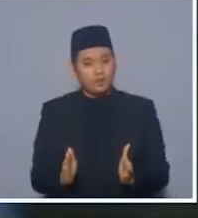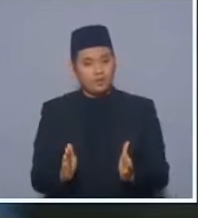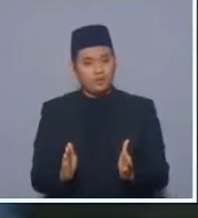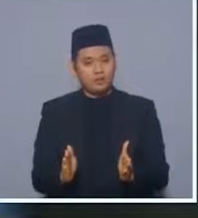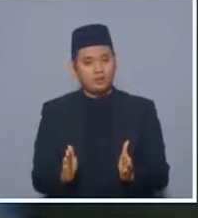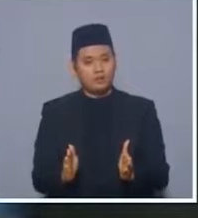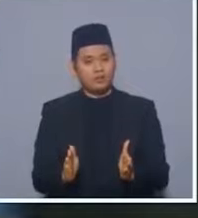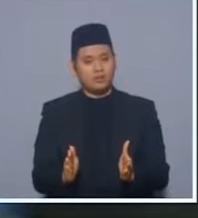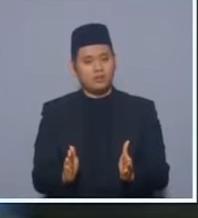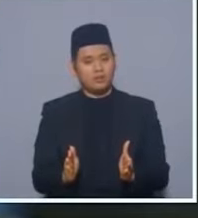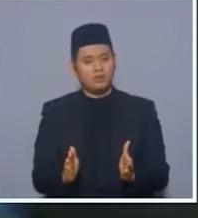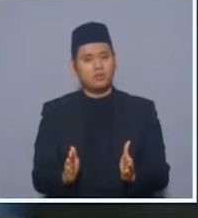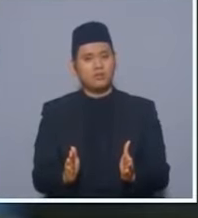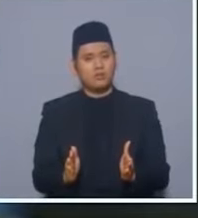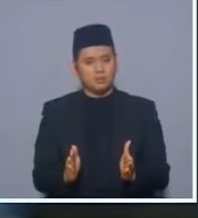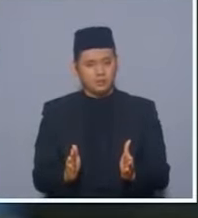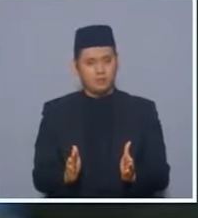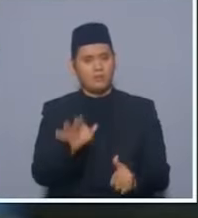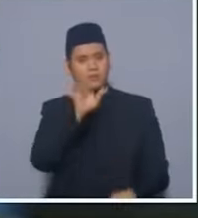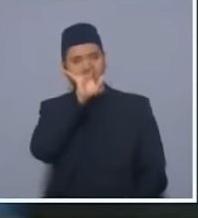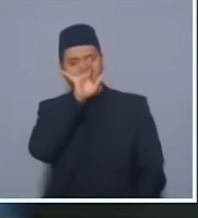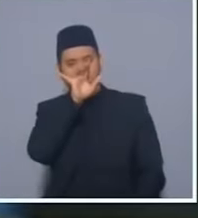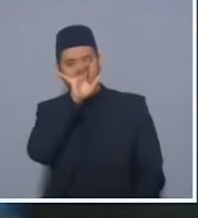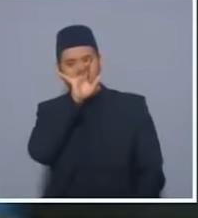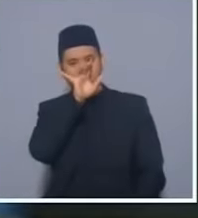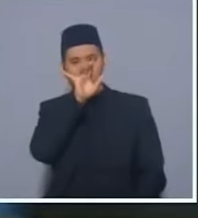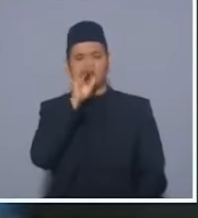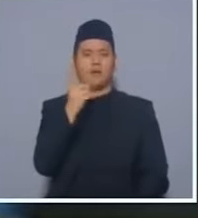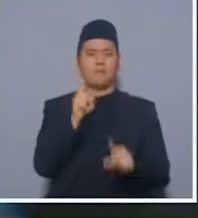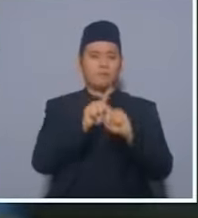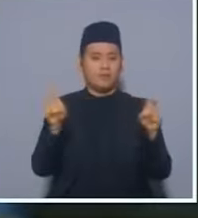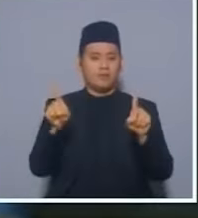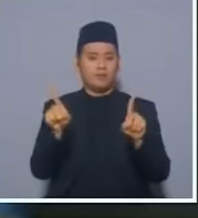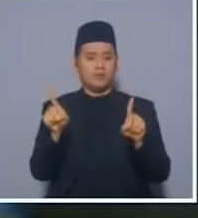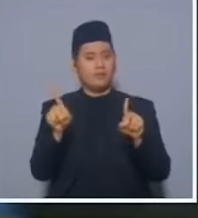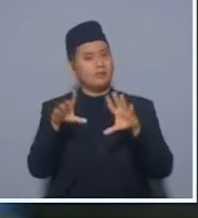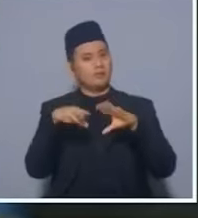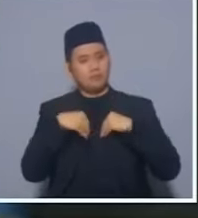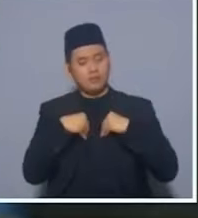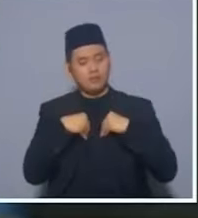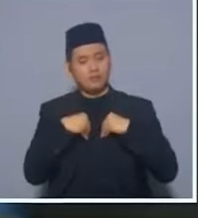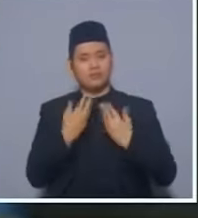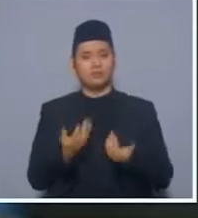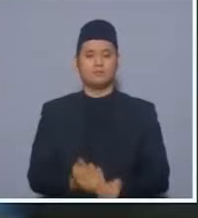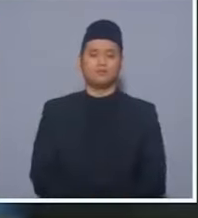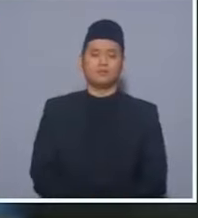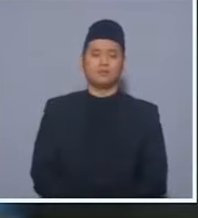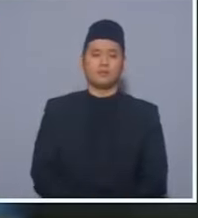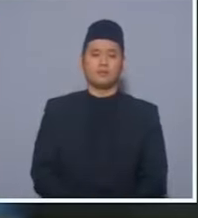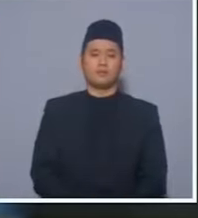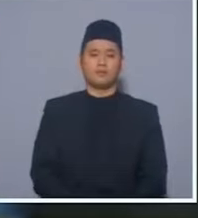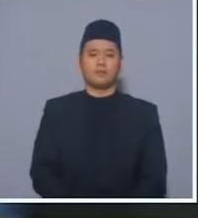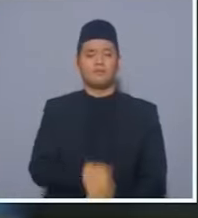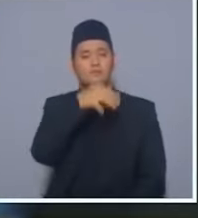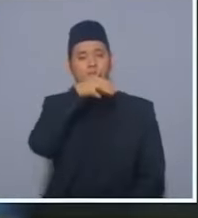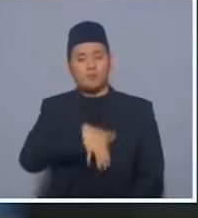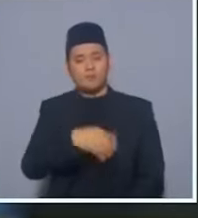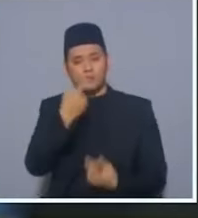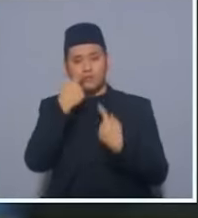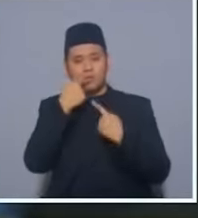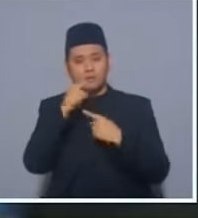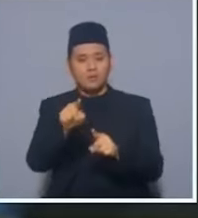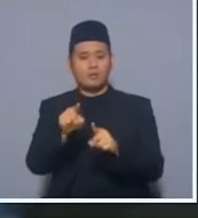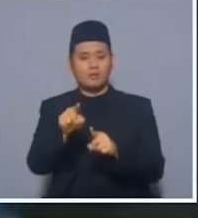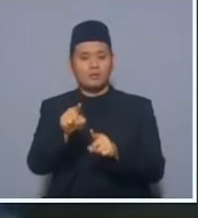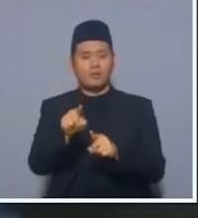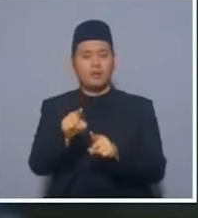bidah. Maka sahabat Nabi SAW bertanya, ya Rasulullah, apa itu ruwai bidah? Maka sahabat Nabi SAW menjawab, ruwai